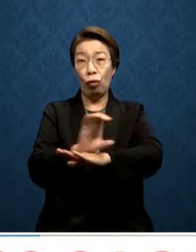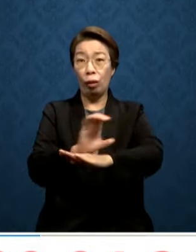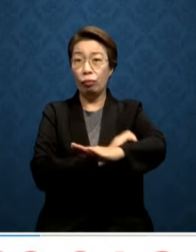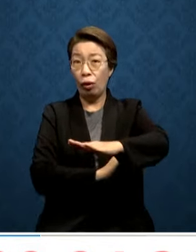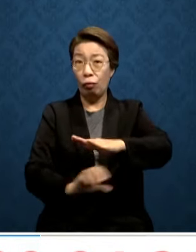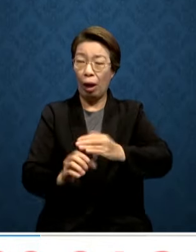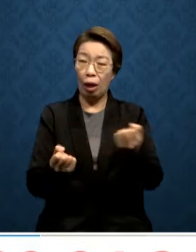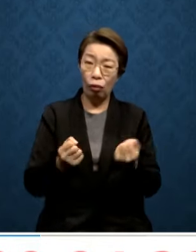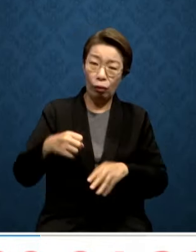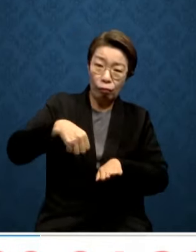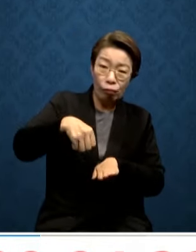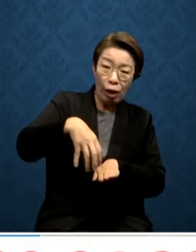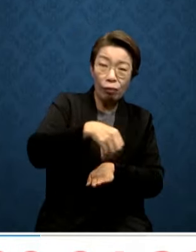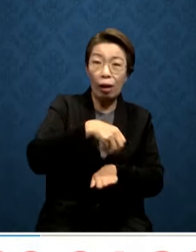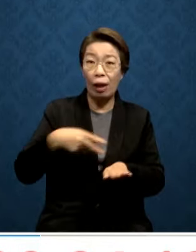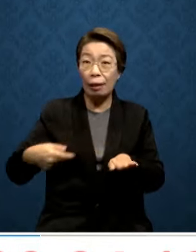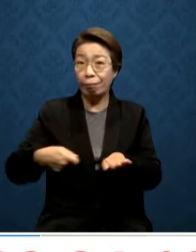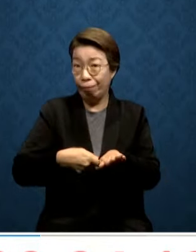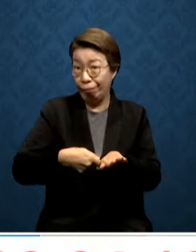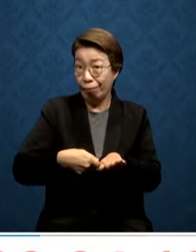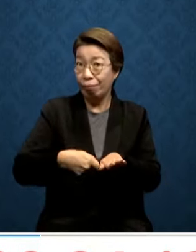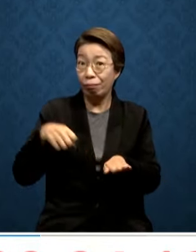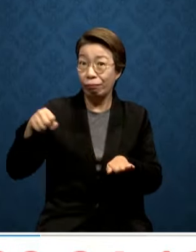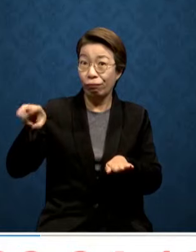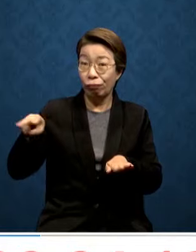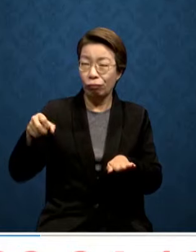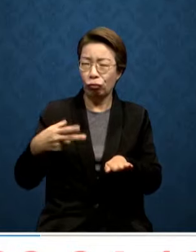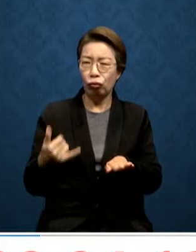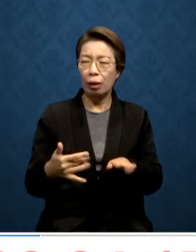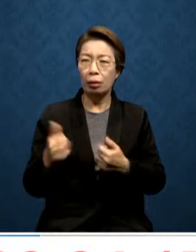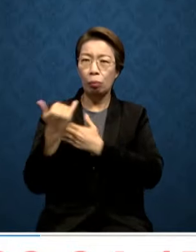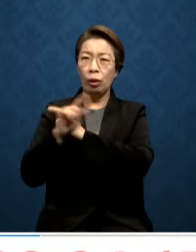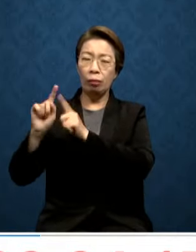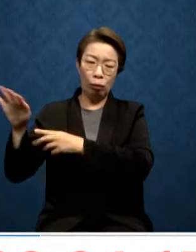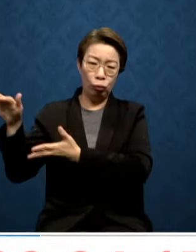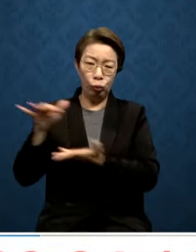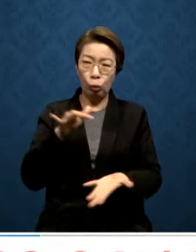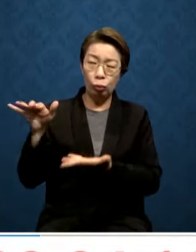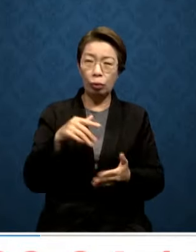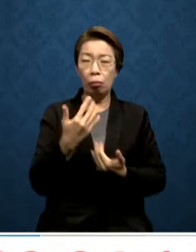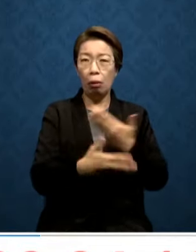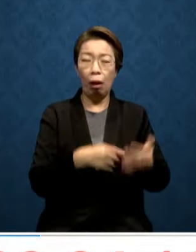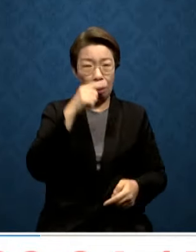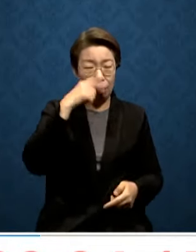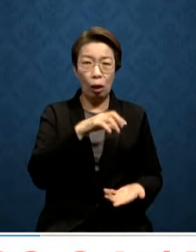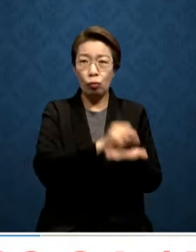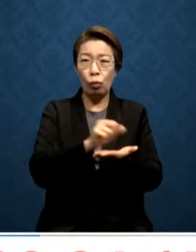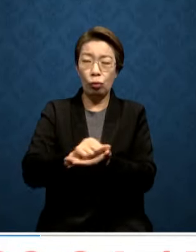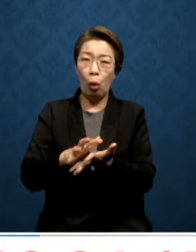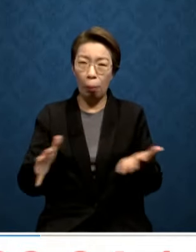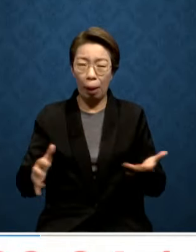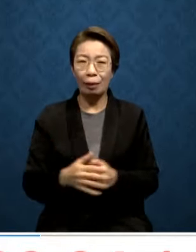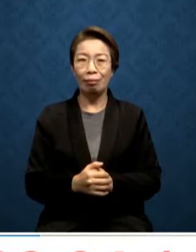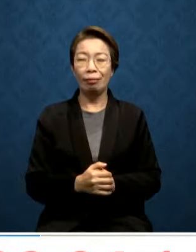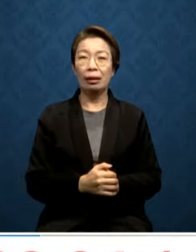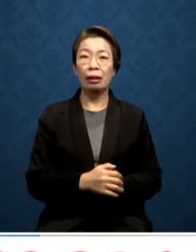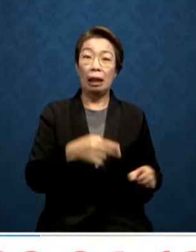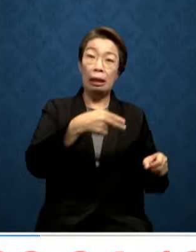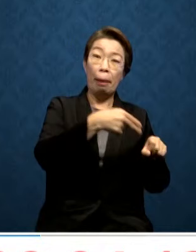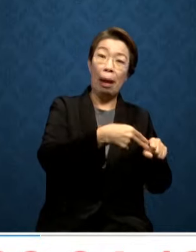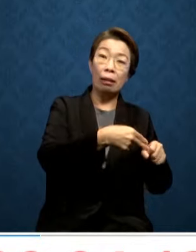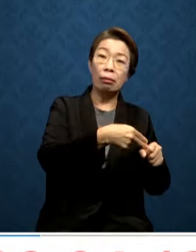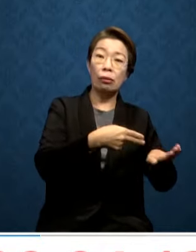ายที่เข้ามาในประเทศไทยมีหลายๆประเทศมาจำหน่ายและขายดีมากในประเทศไทยรถสันดาปใช้น้อยลงขายน้อยลง